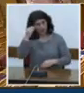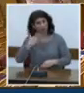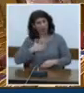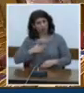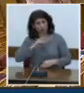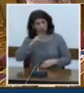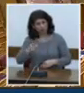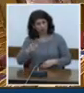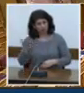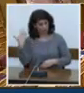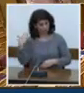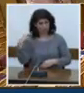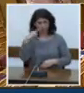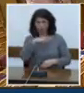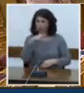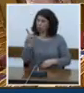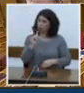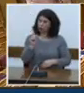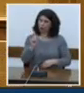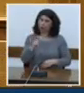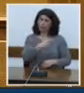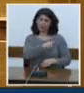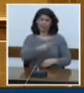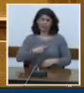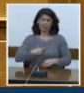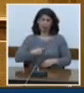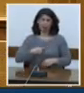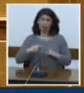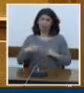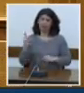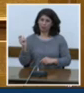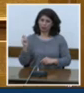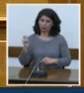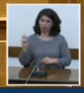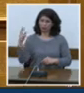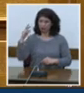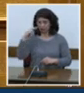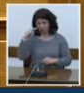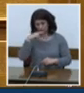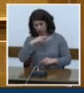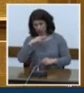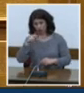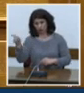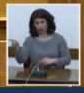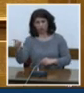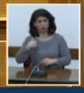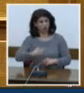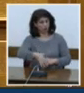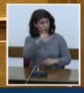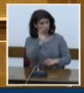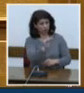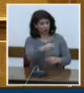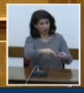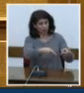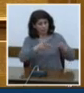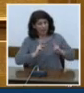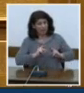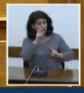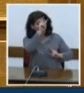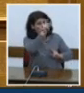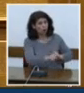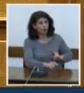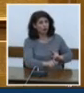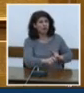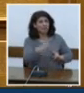τέος Πρωθυπουργός, όχι ως αρχηγός της αξιωματικής αντιπολίτευσης στον Πρωθυπουργό της χώρας. Σας καλώ να απαντήσετε ως